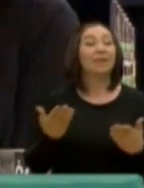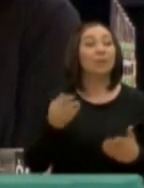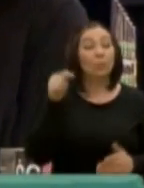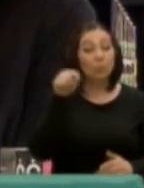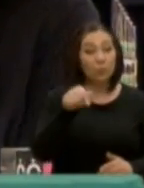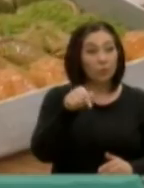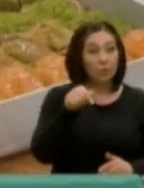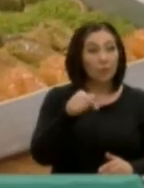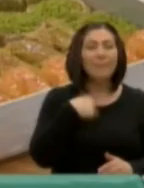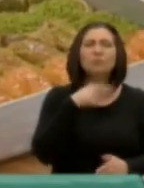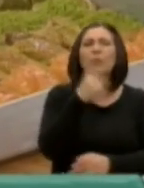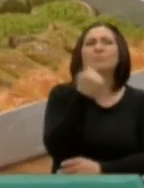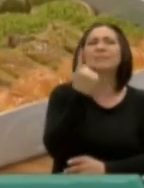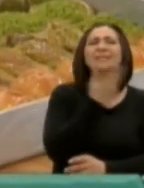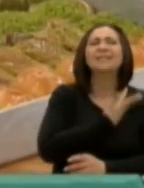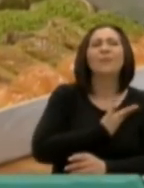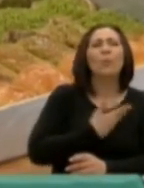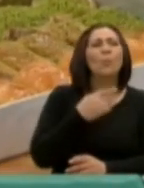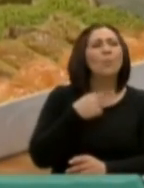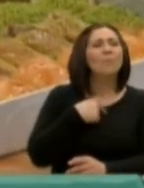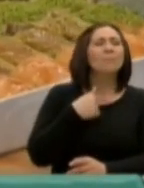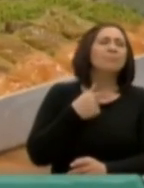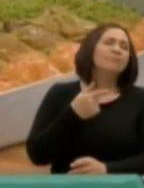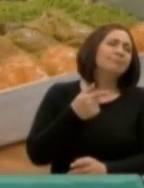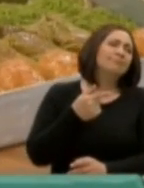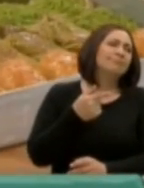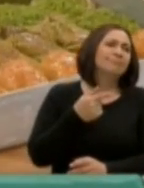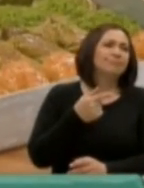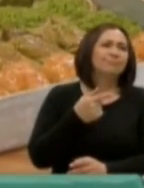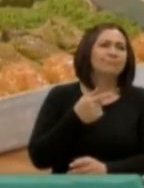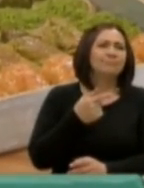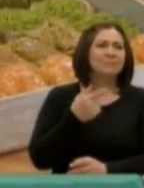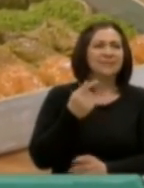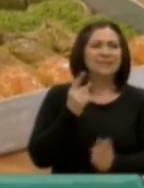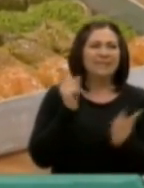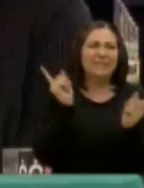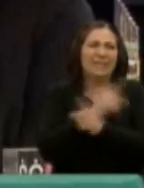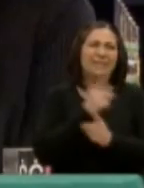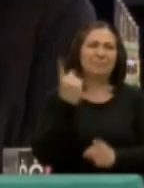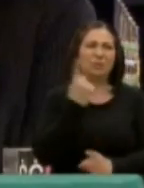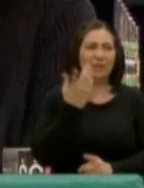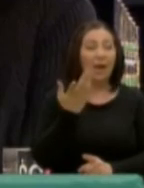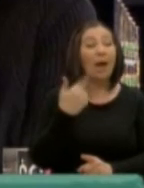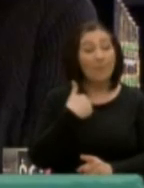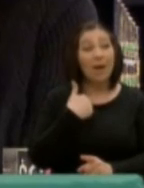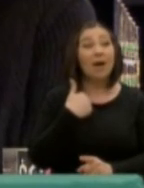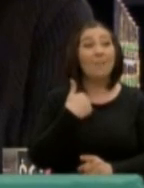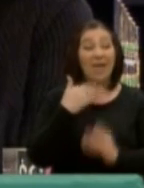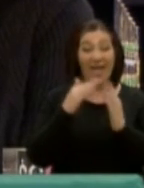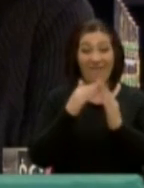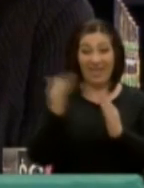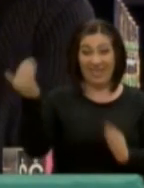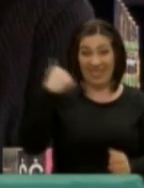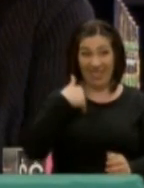bunun ben şöyle bir şey seviyorum. Evet. Bu tabii ki bir ters bir hareket. Fakat ben eve